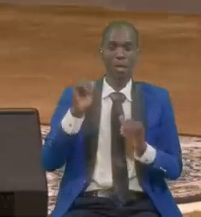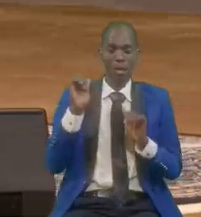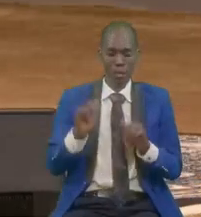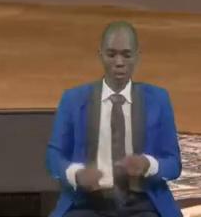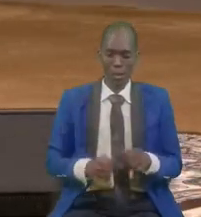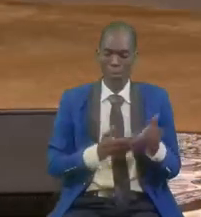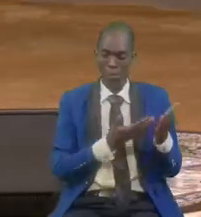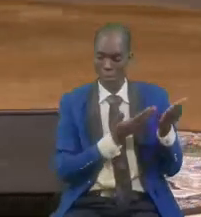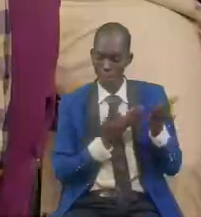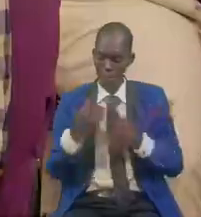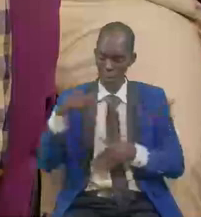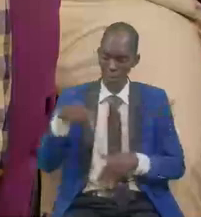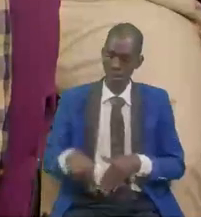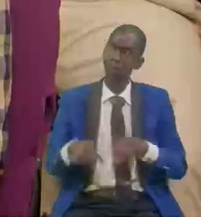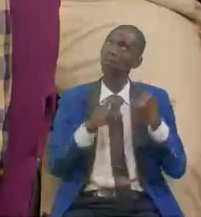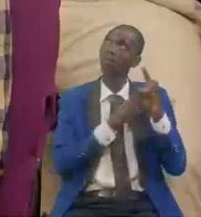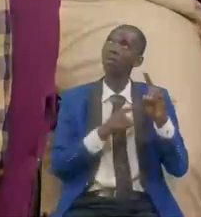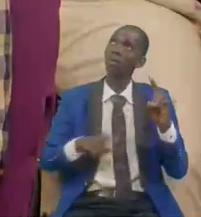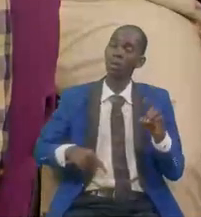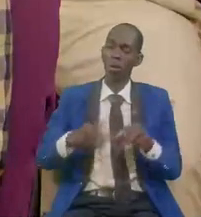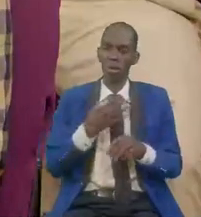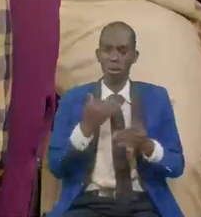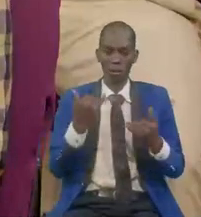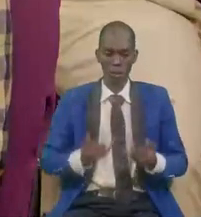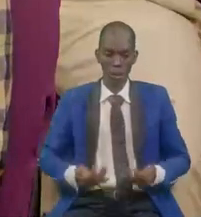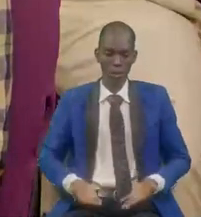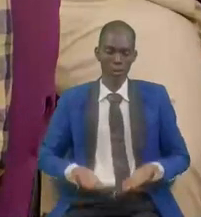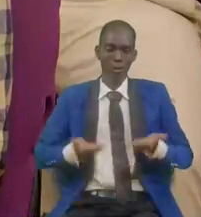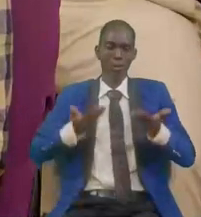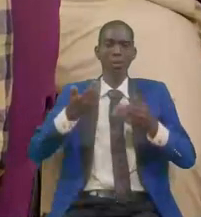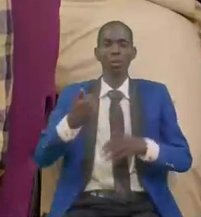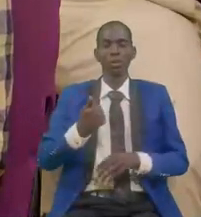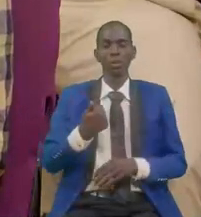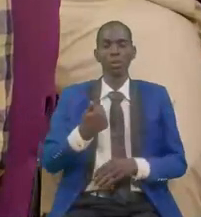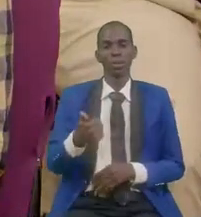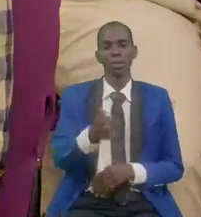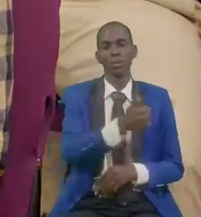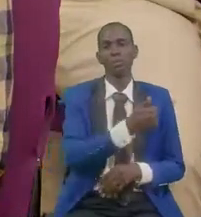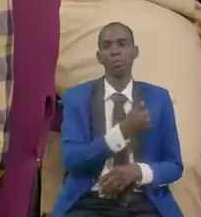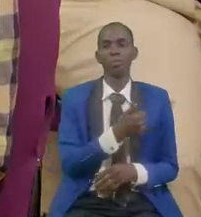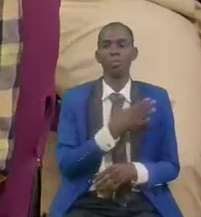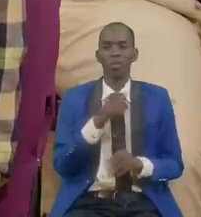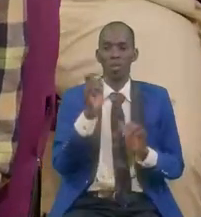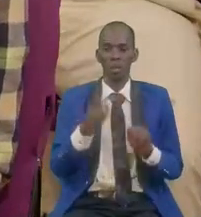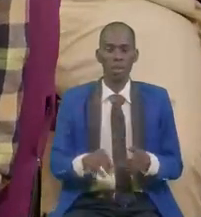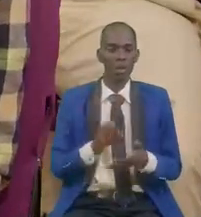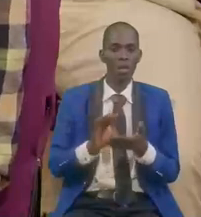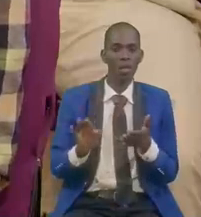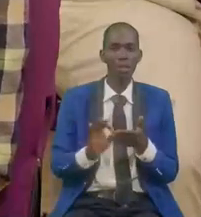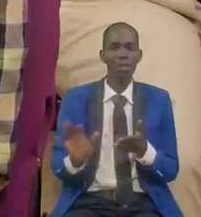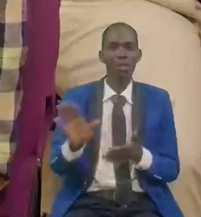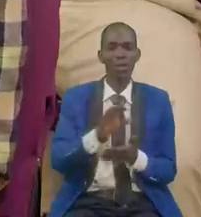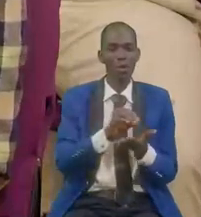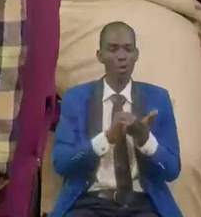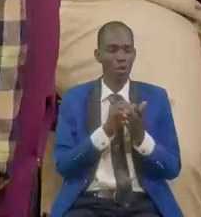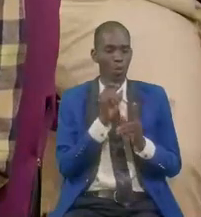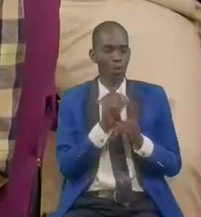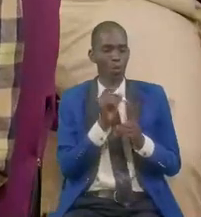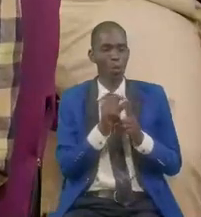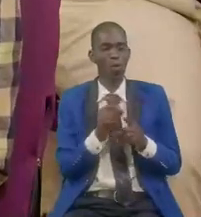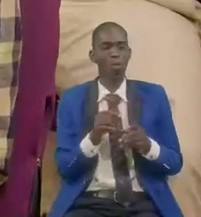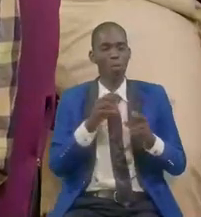Et l'orgueil, même, peut rabaisser le Seigneur et il s'élève, il peut compter